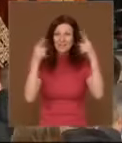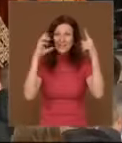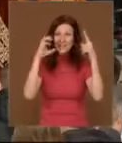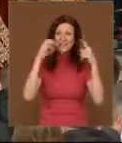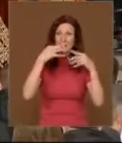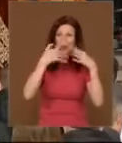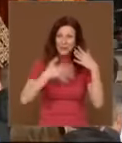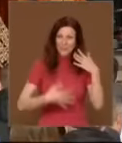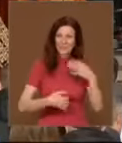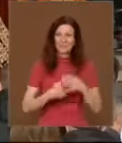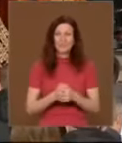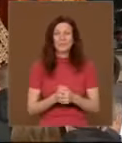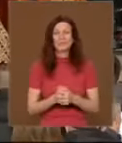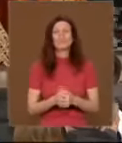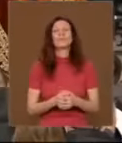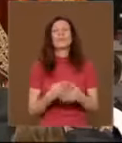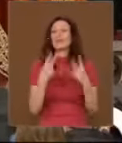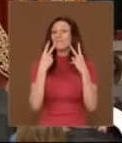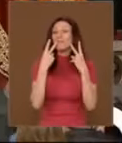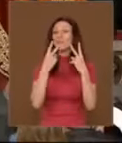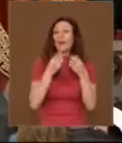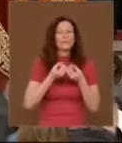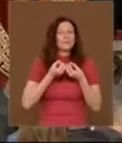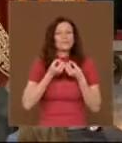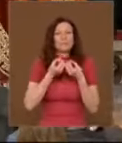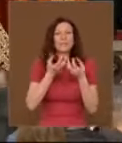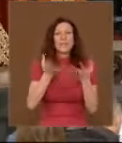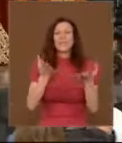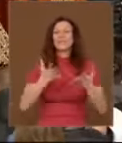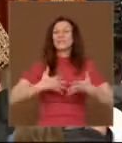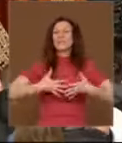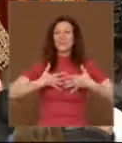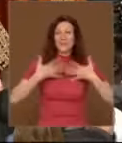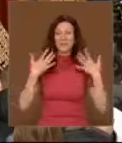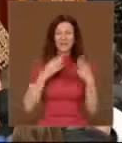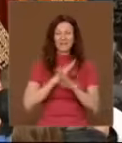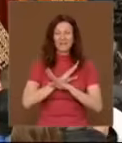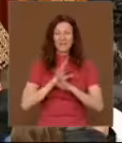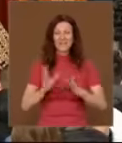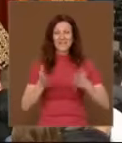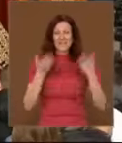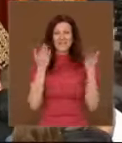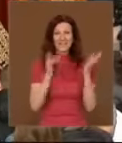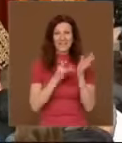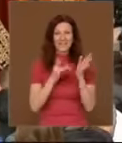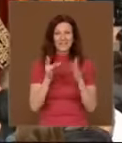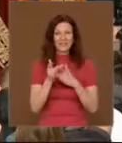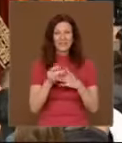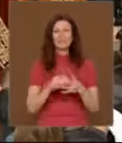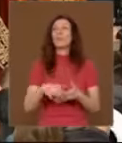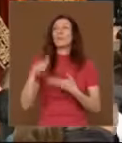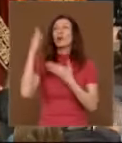Чухме патриаршеското и синодално послание за празника Възкресение Христово.